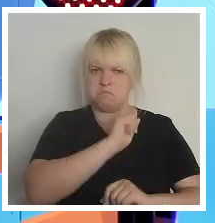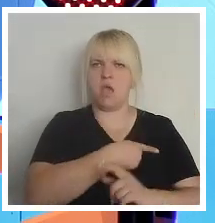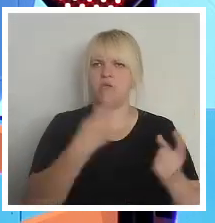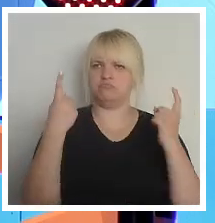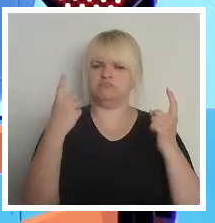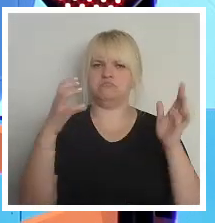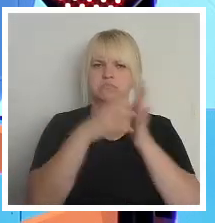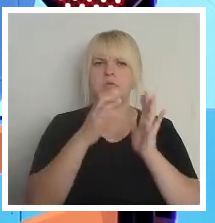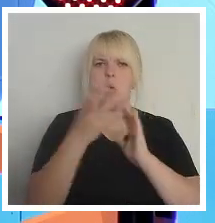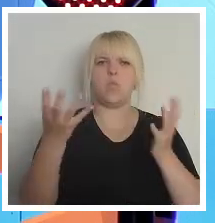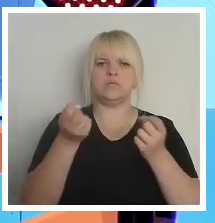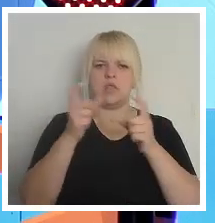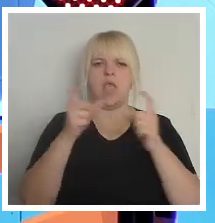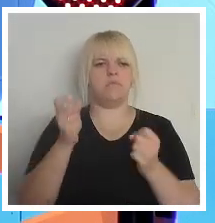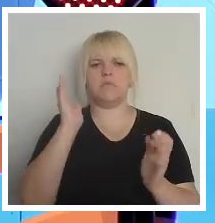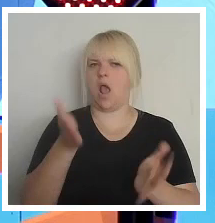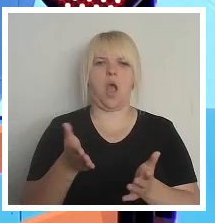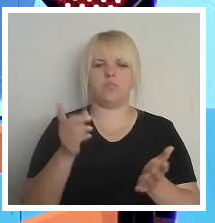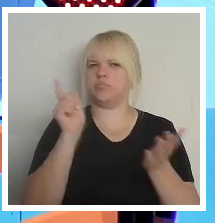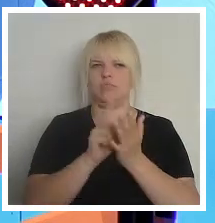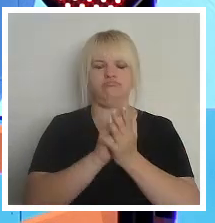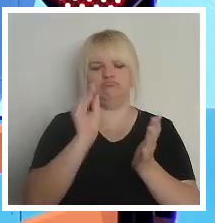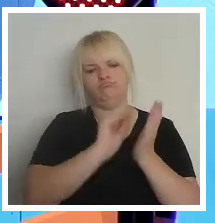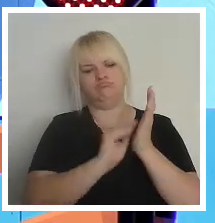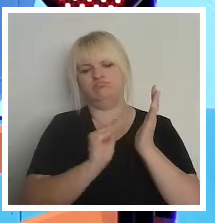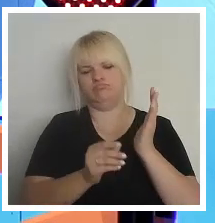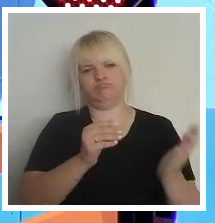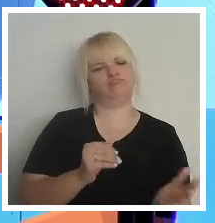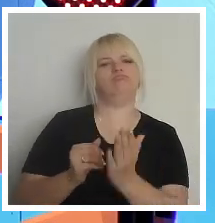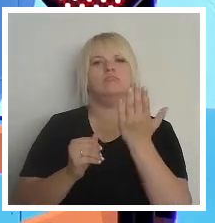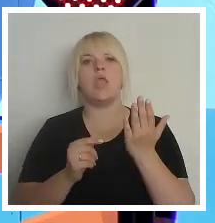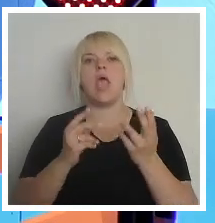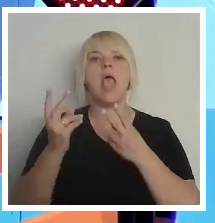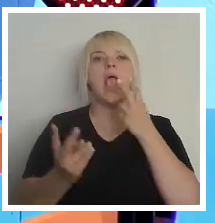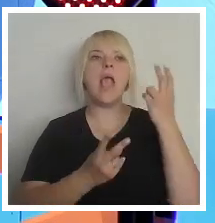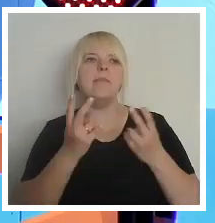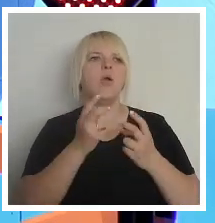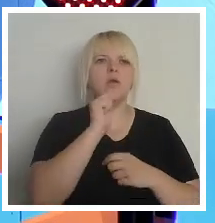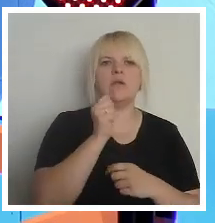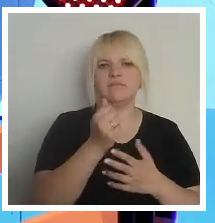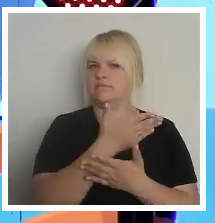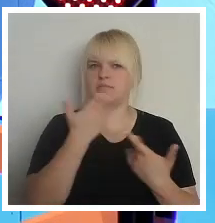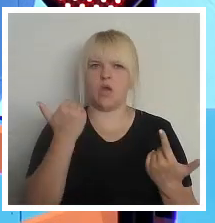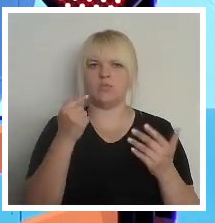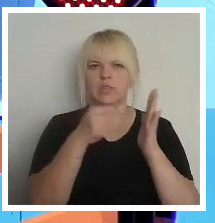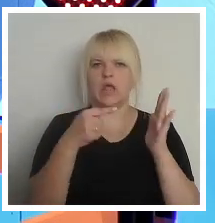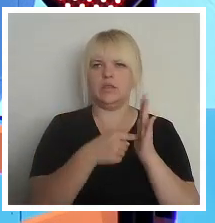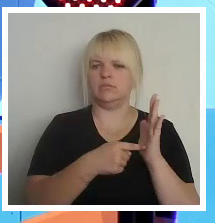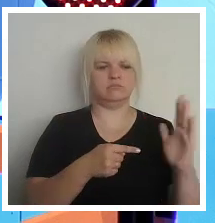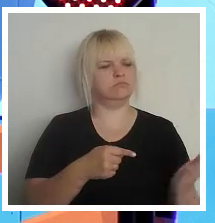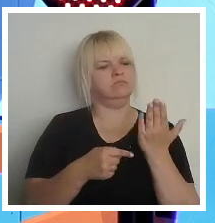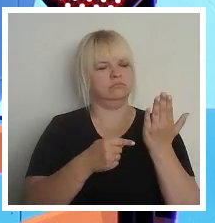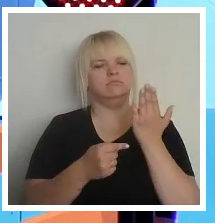uzņēmējiem uz galda senos laikos, bet emocija tur nav. Tur ir dati. Šis nav tas, ko